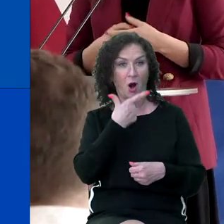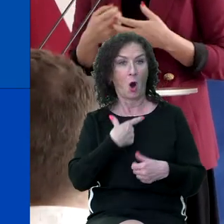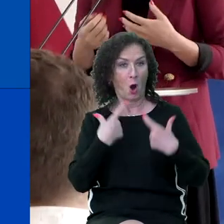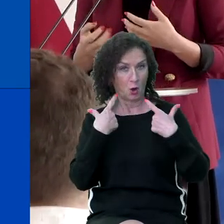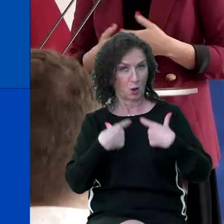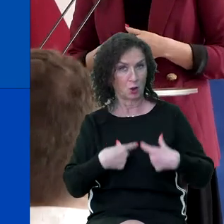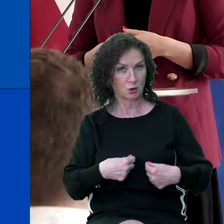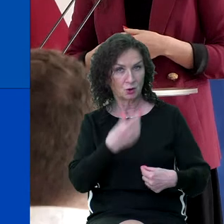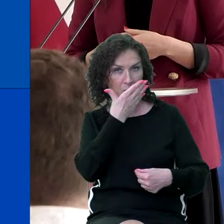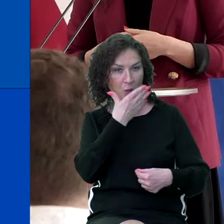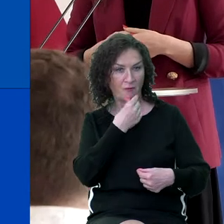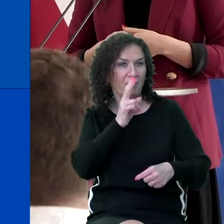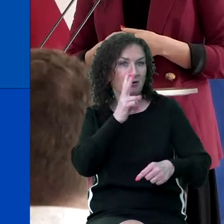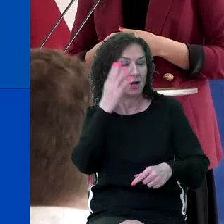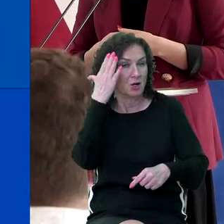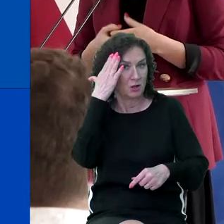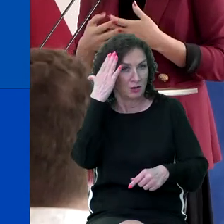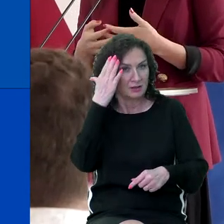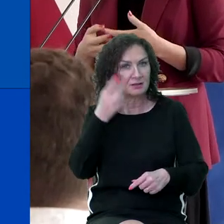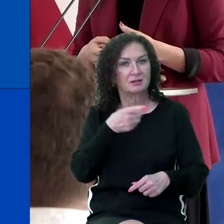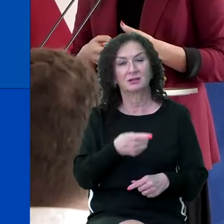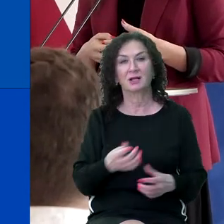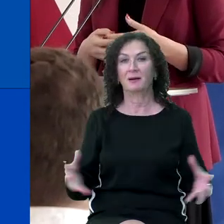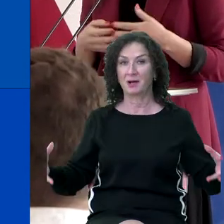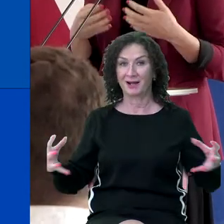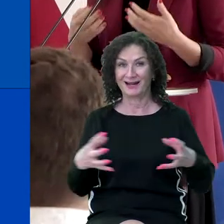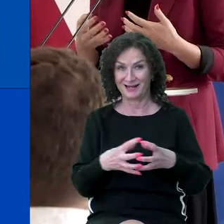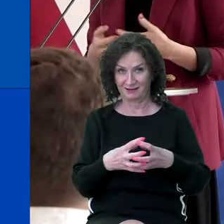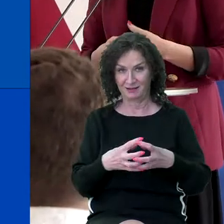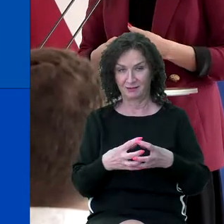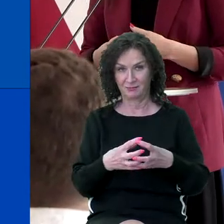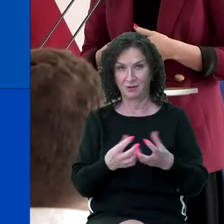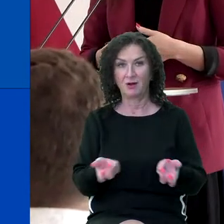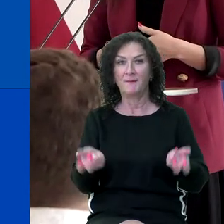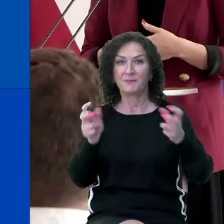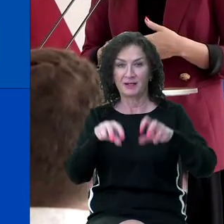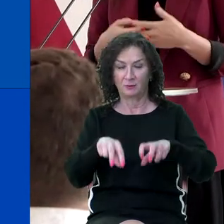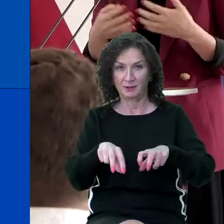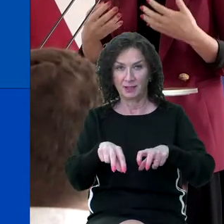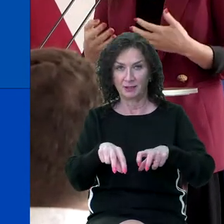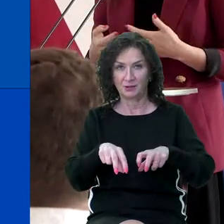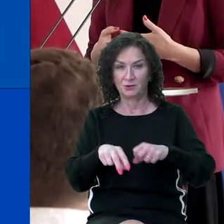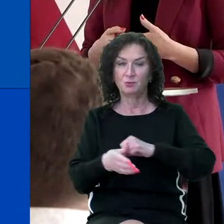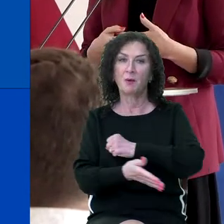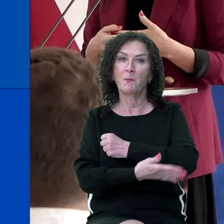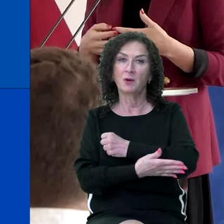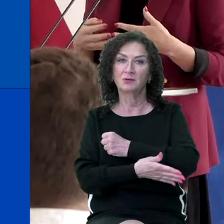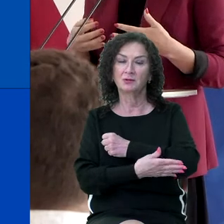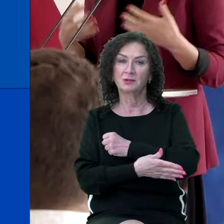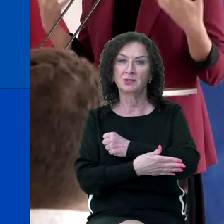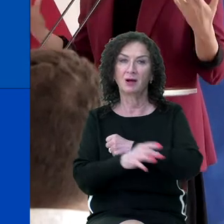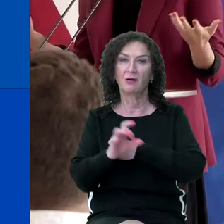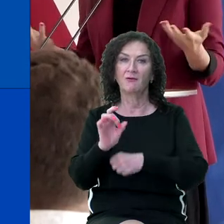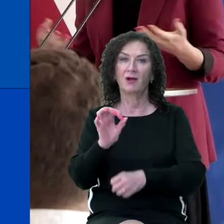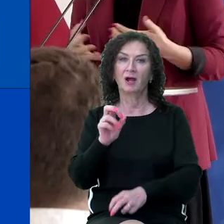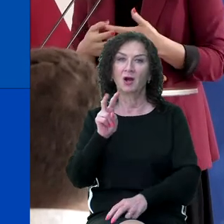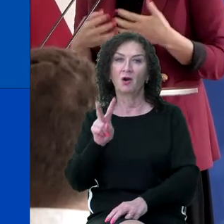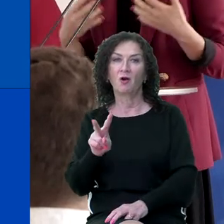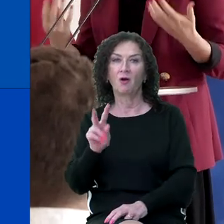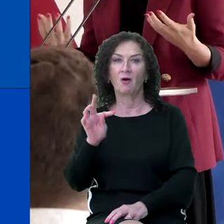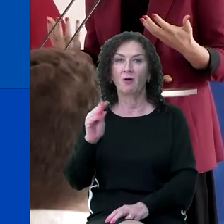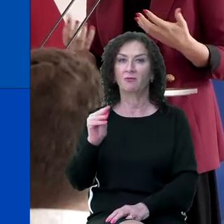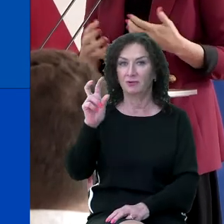którymi tworzyliśmy podwaliny GovTechu, czyli to, co my nazywamy mostem między urzędami,